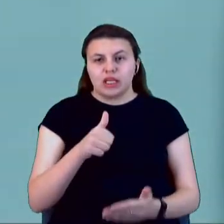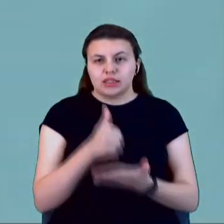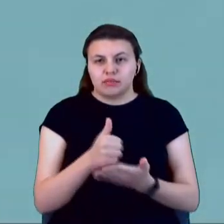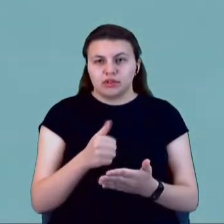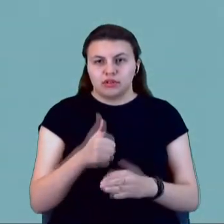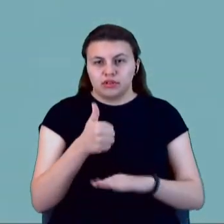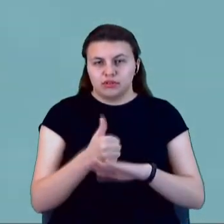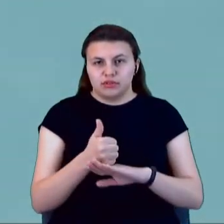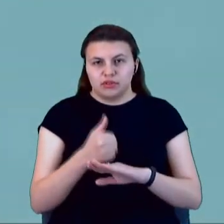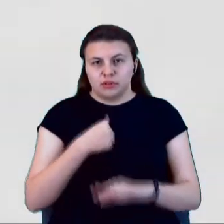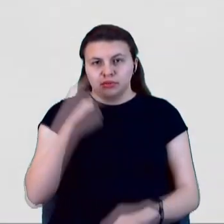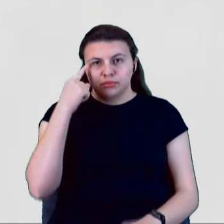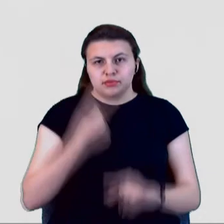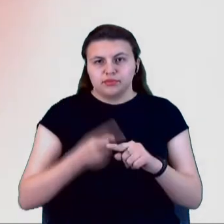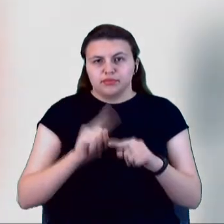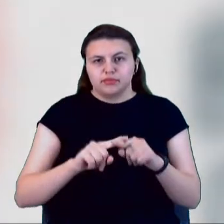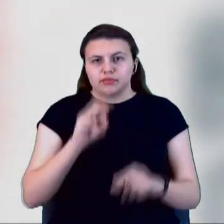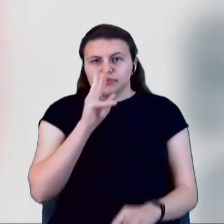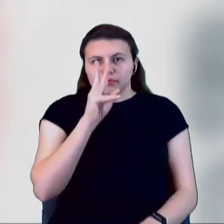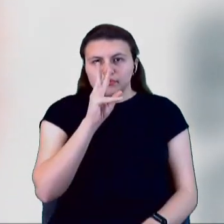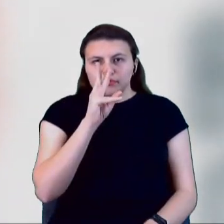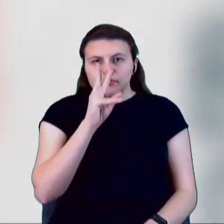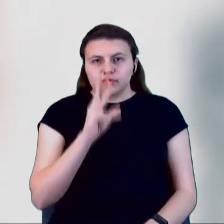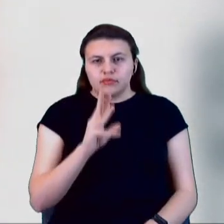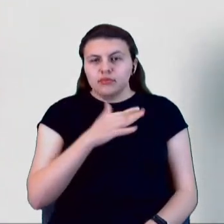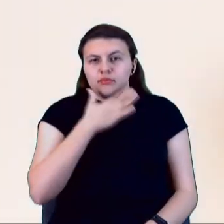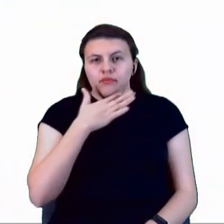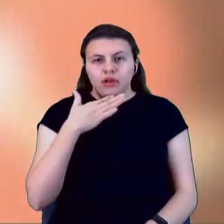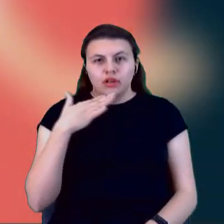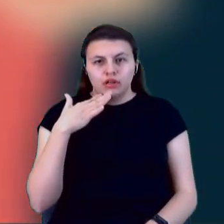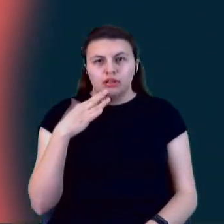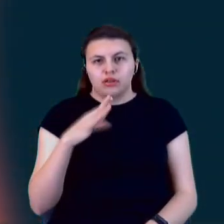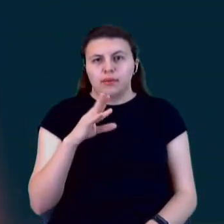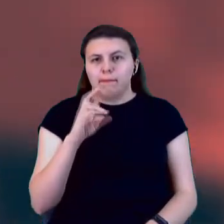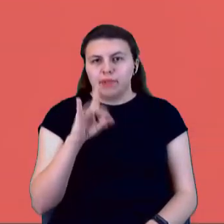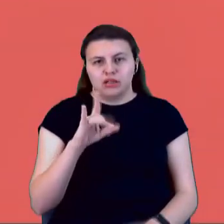первое и самое главное, я думаю, это заработная плата. Многие бы абсолютно не уезжали, я скажу,